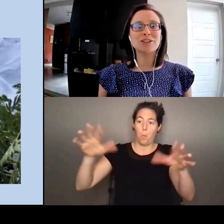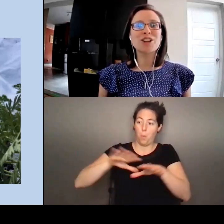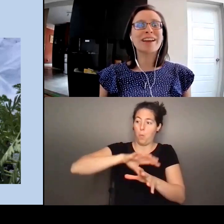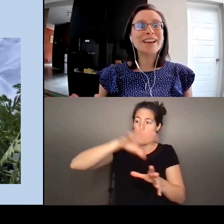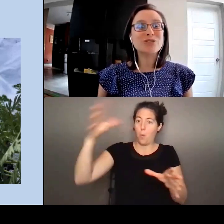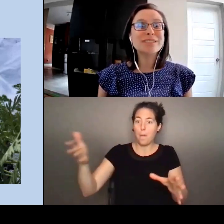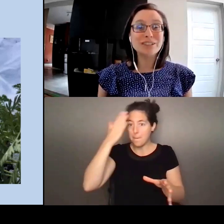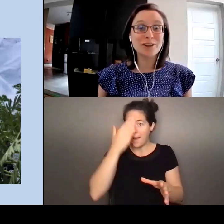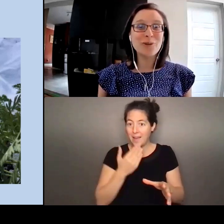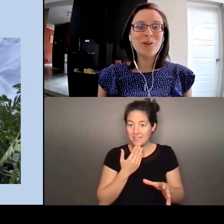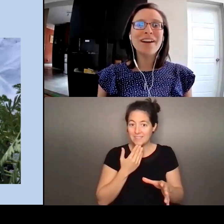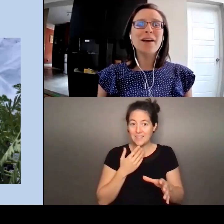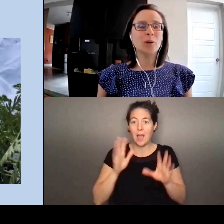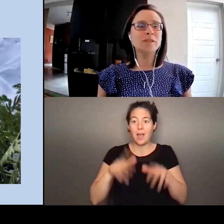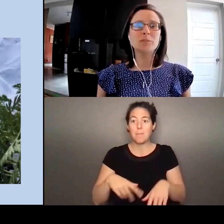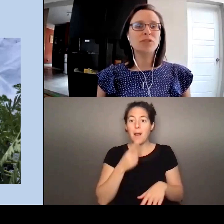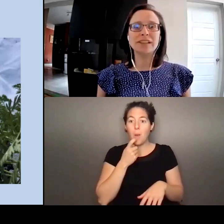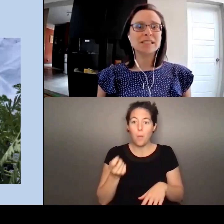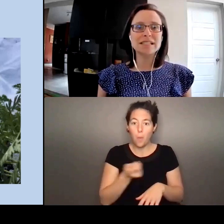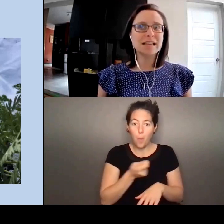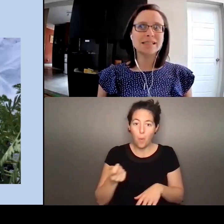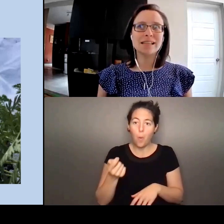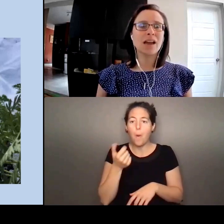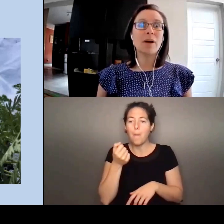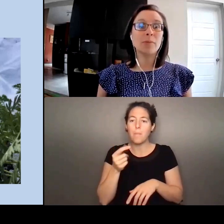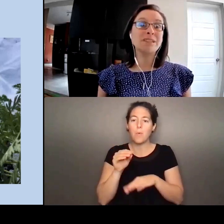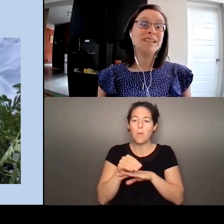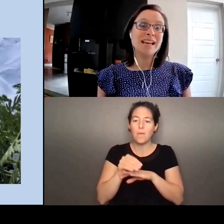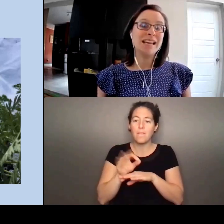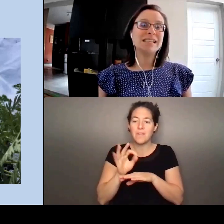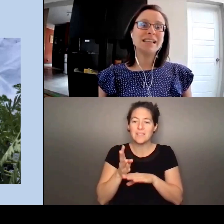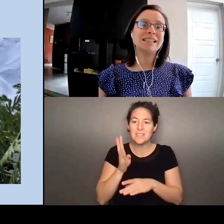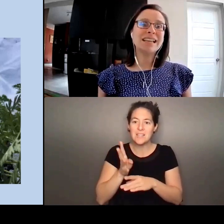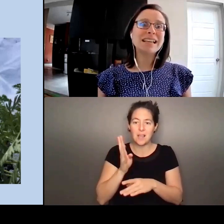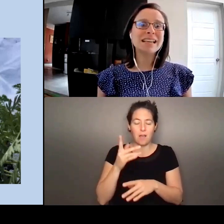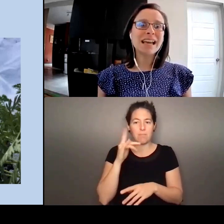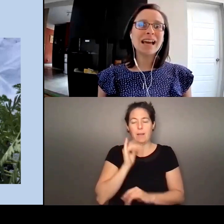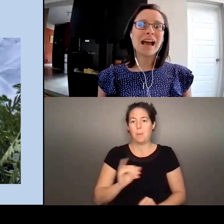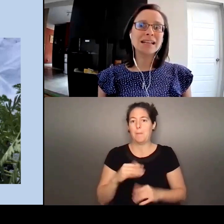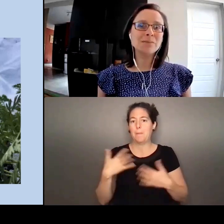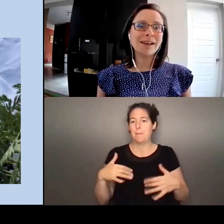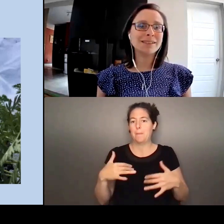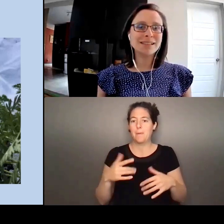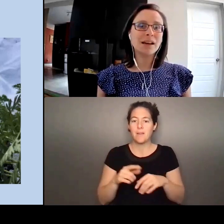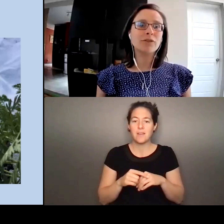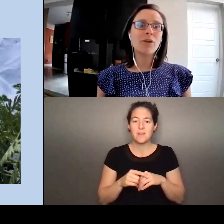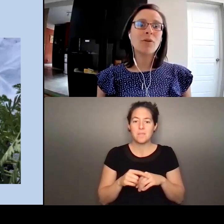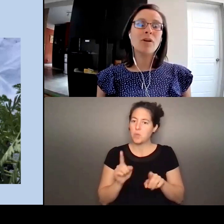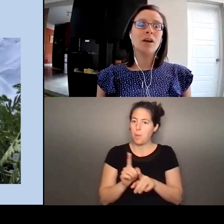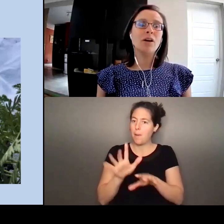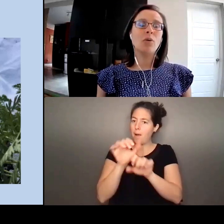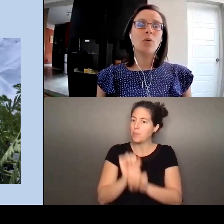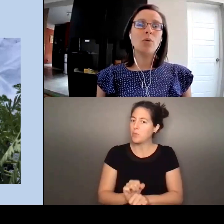mars. Quand je leur ai ajouté de l'eau, puis un petit peu de fertilisant, c'est incroyable. Puis elles étaient très, très acclimatées, dans le